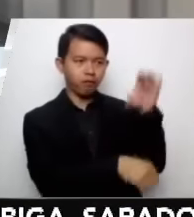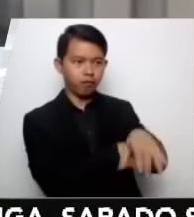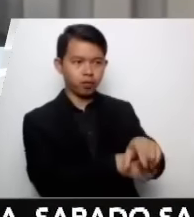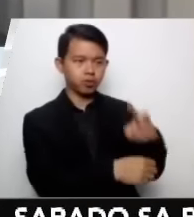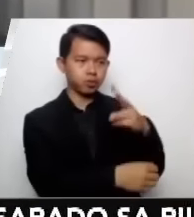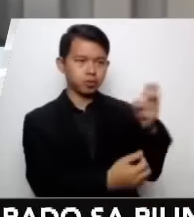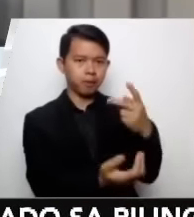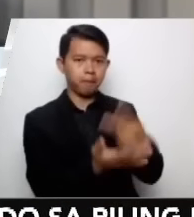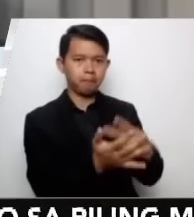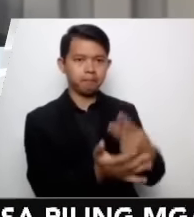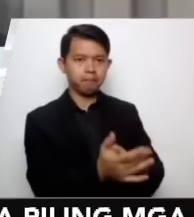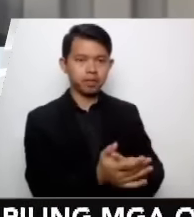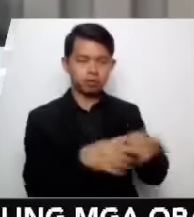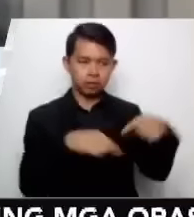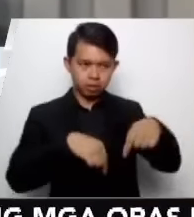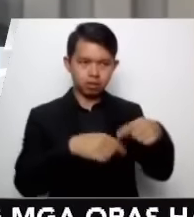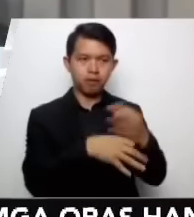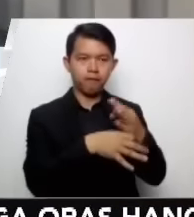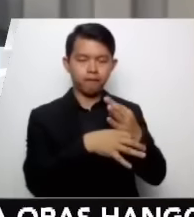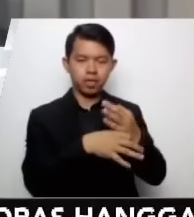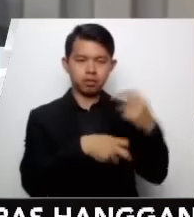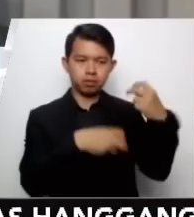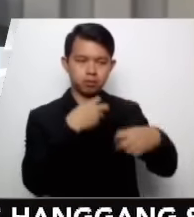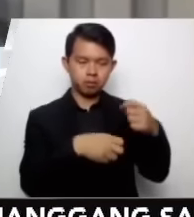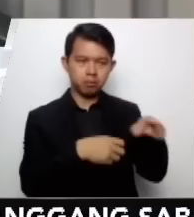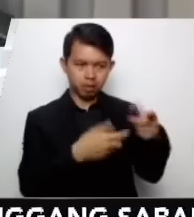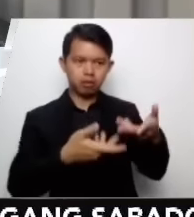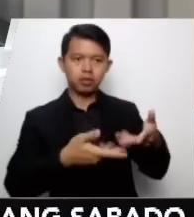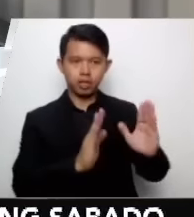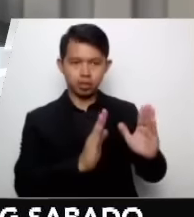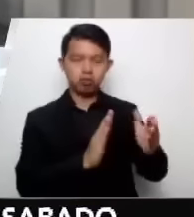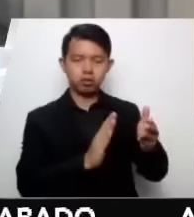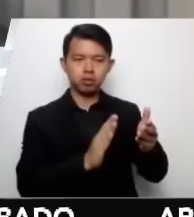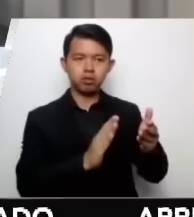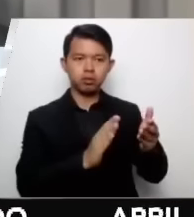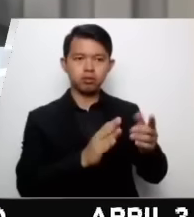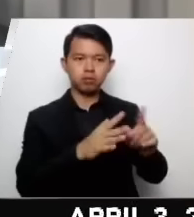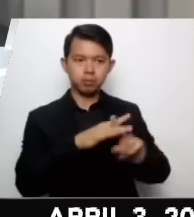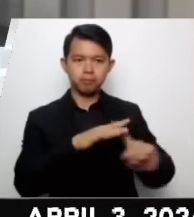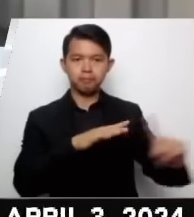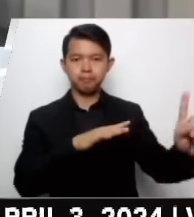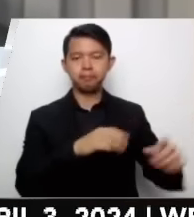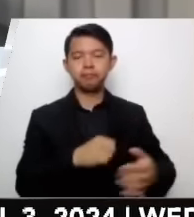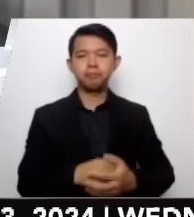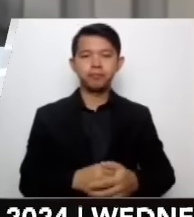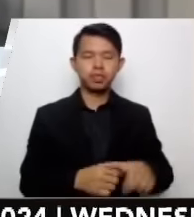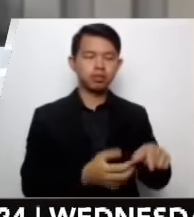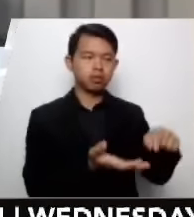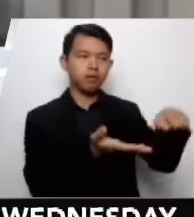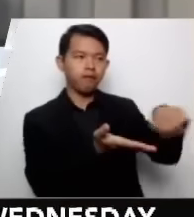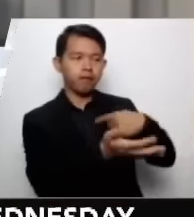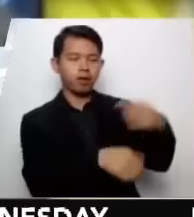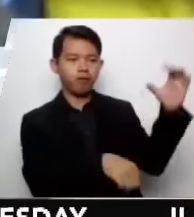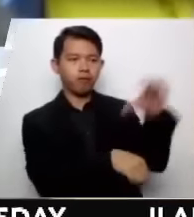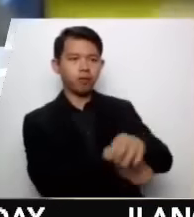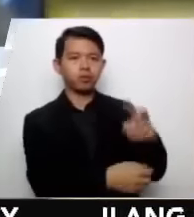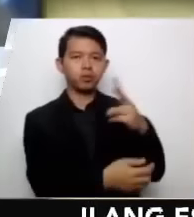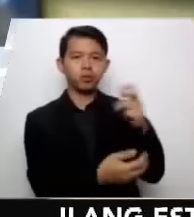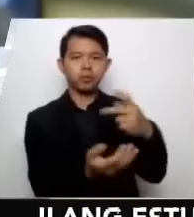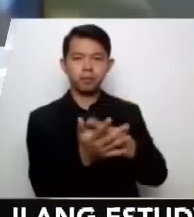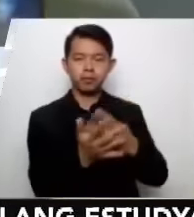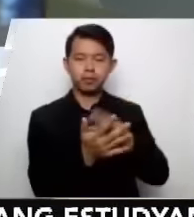problema para makauwi ka na at nagdemand siya ng ph p para sa hindi siya matian